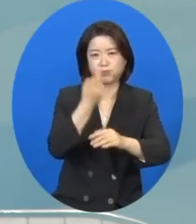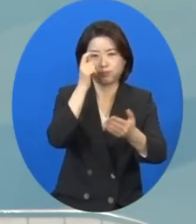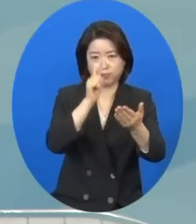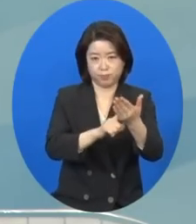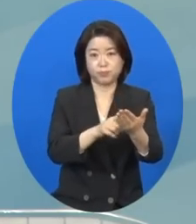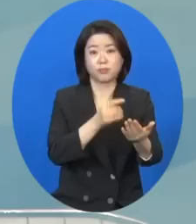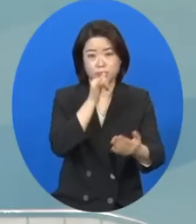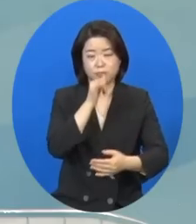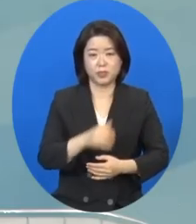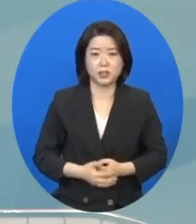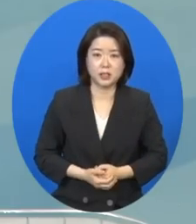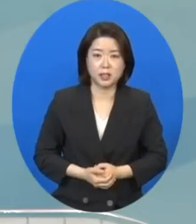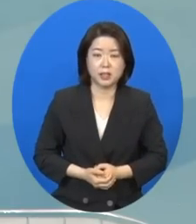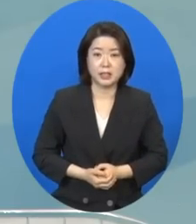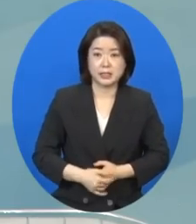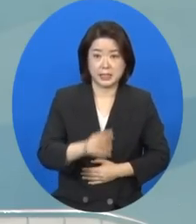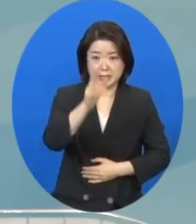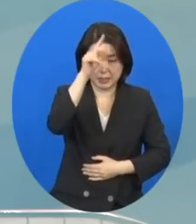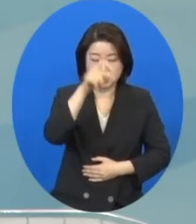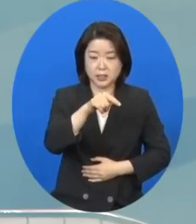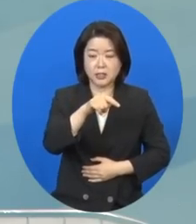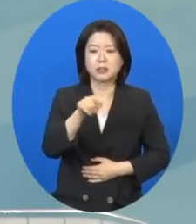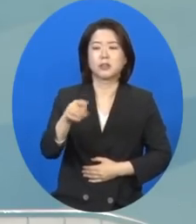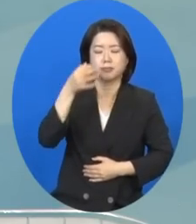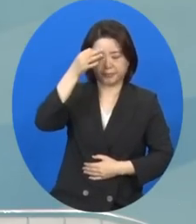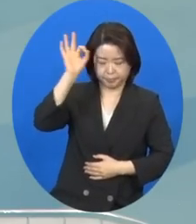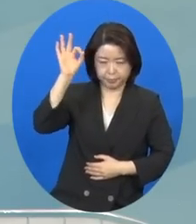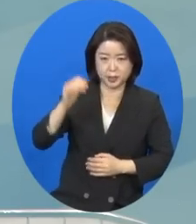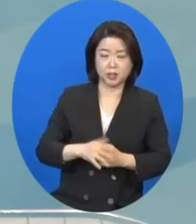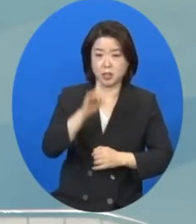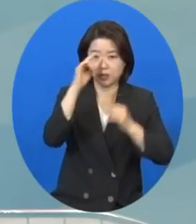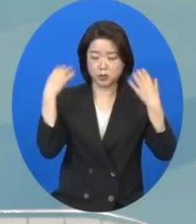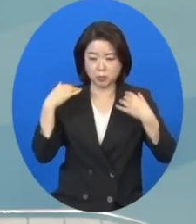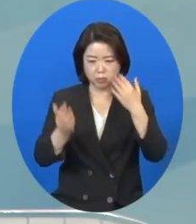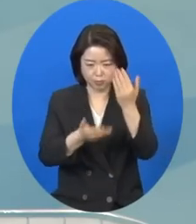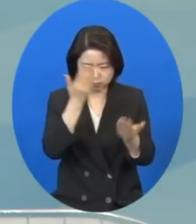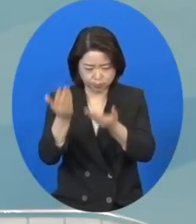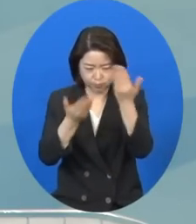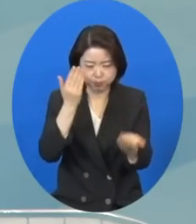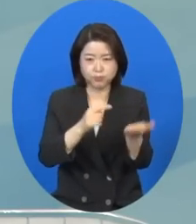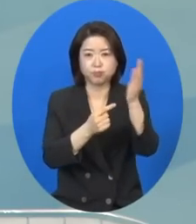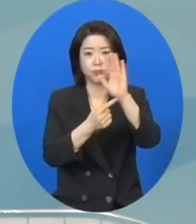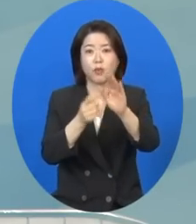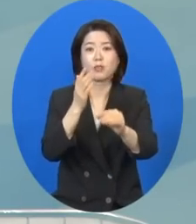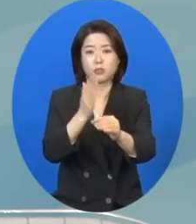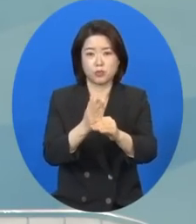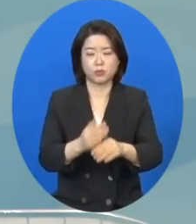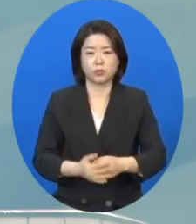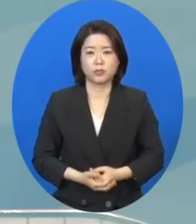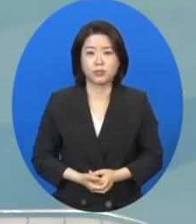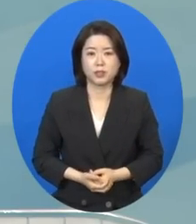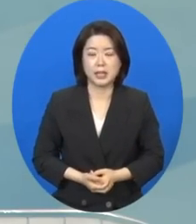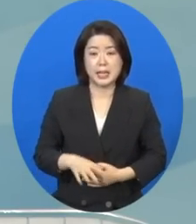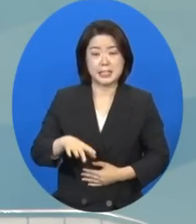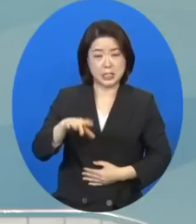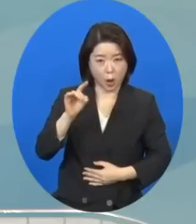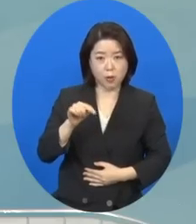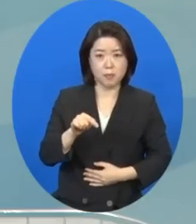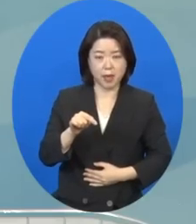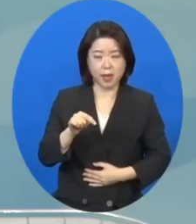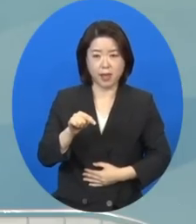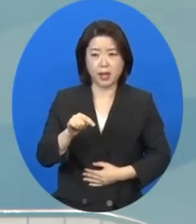밝혀지고 있습니다 경찰청도 거절 인정했고 또한 정부는 진상규명을 하고 있는 중입니다 만일 초기에